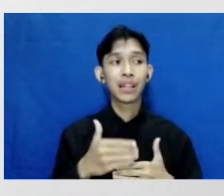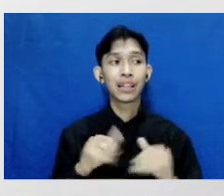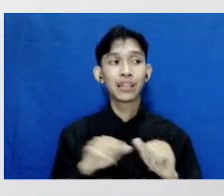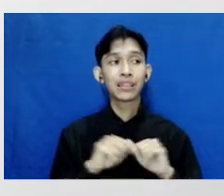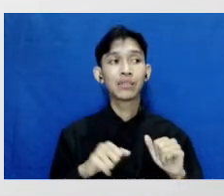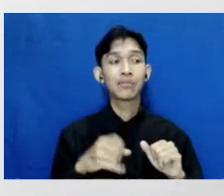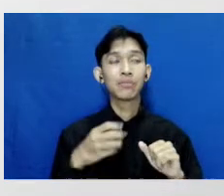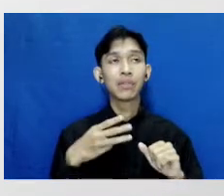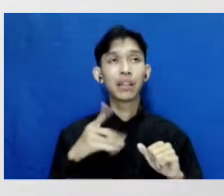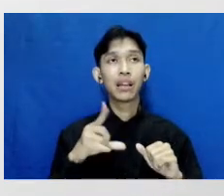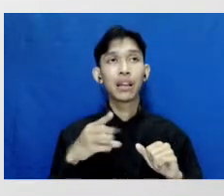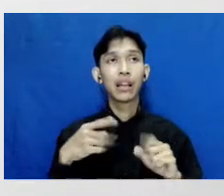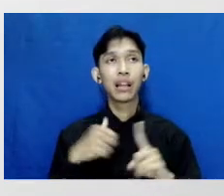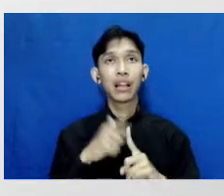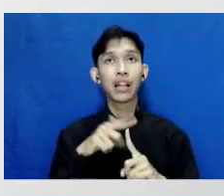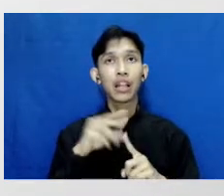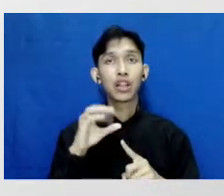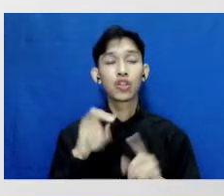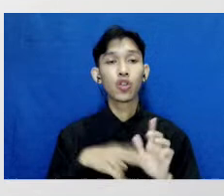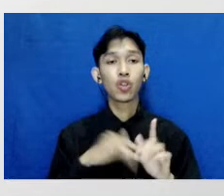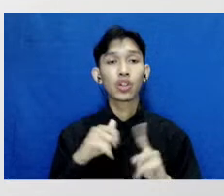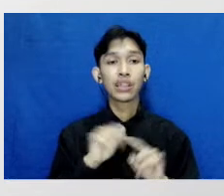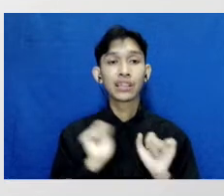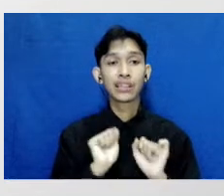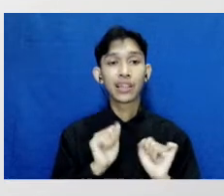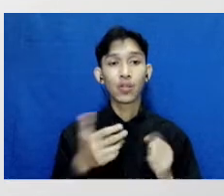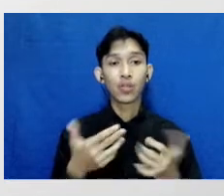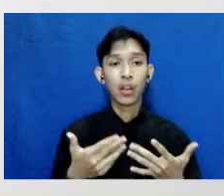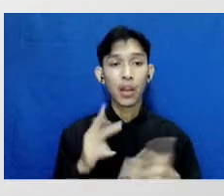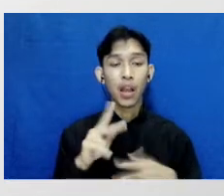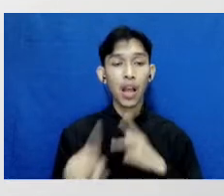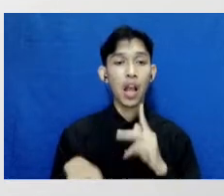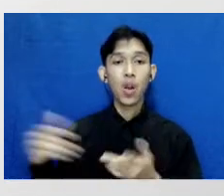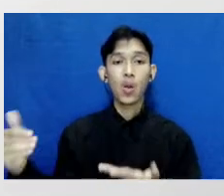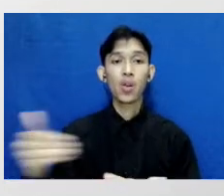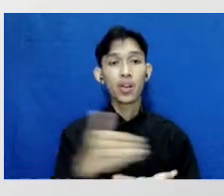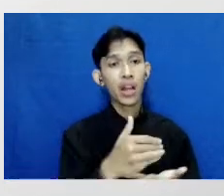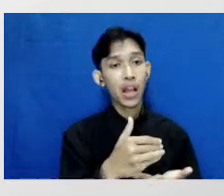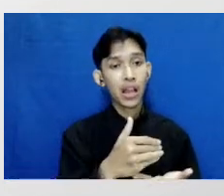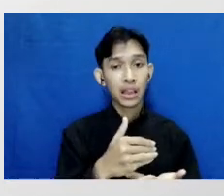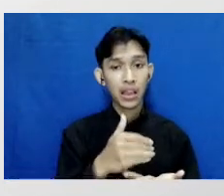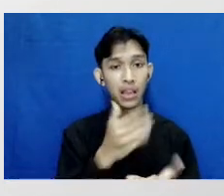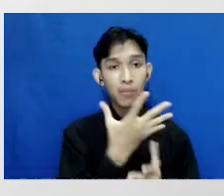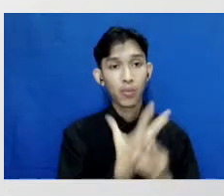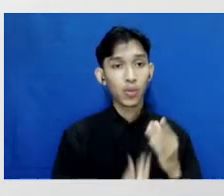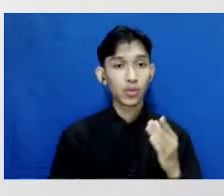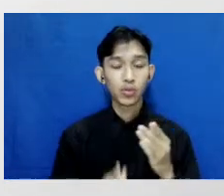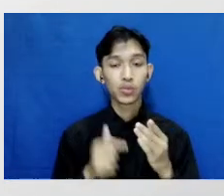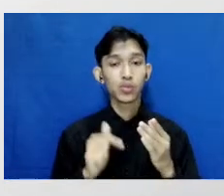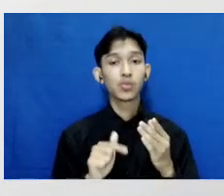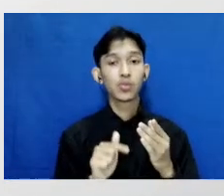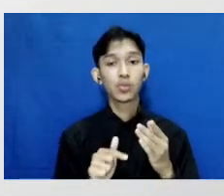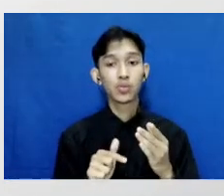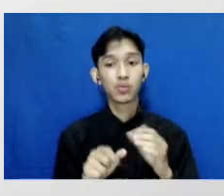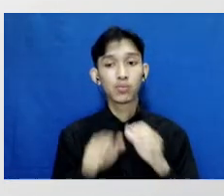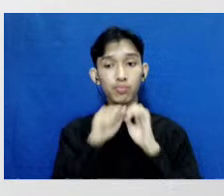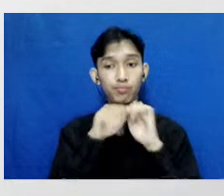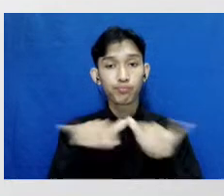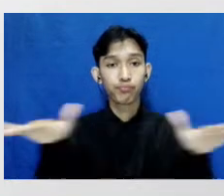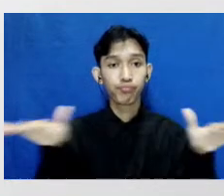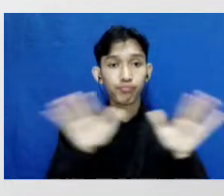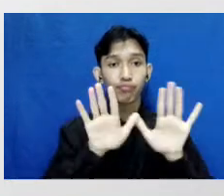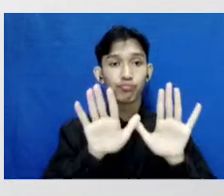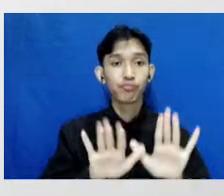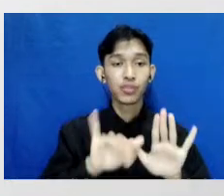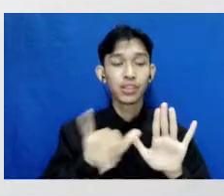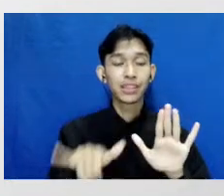itu paling takut sebenarnya adalah kalau data breach yang terjadi di sistem mereka itu terekspos di media,